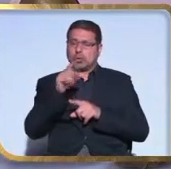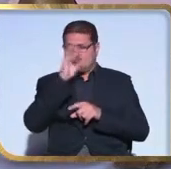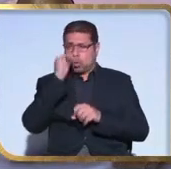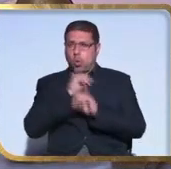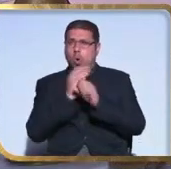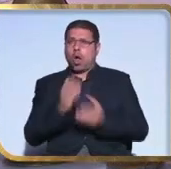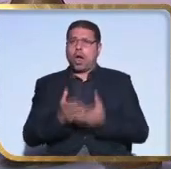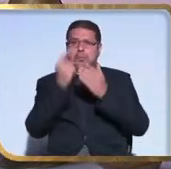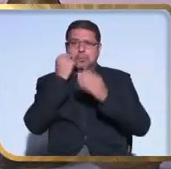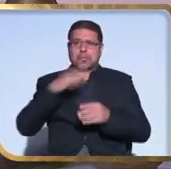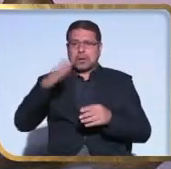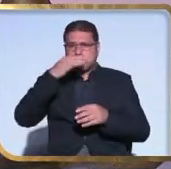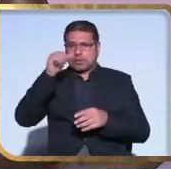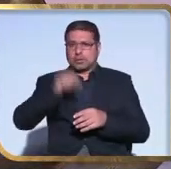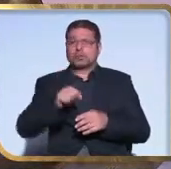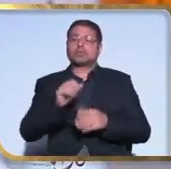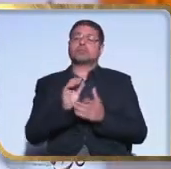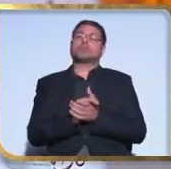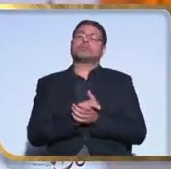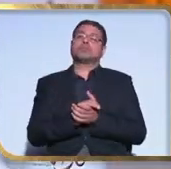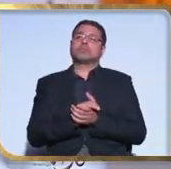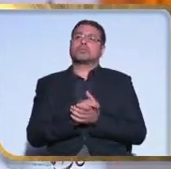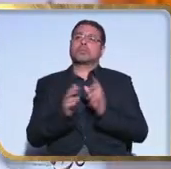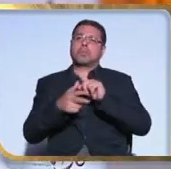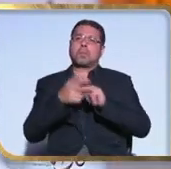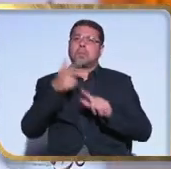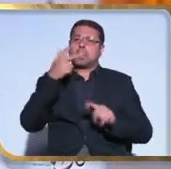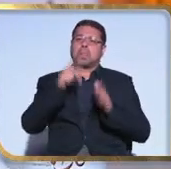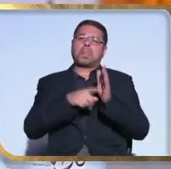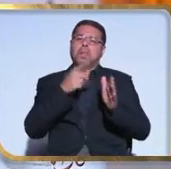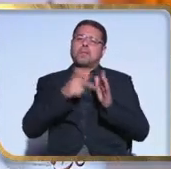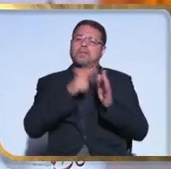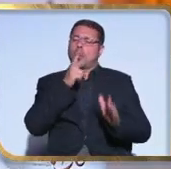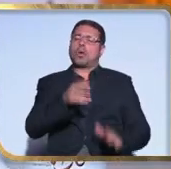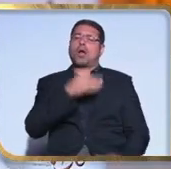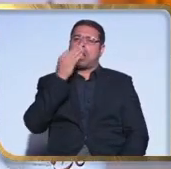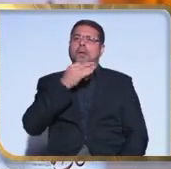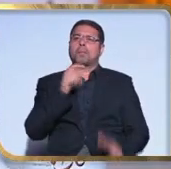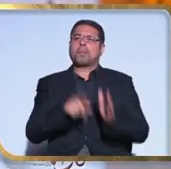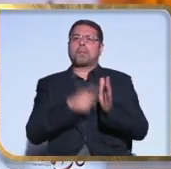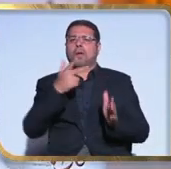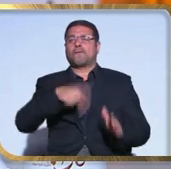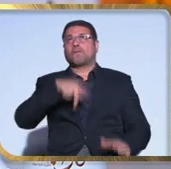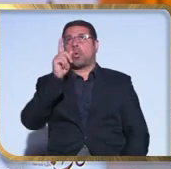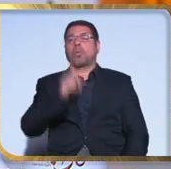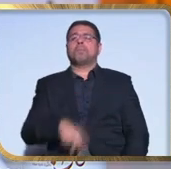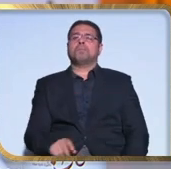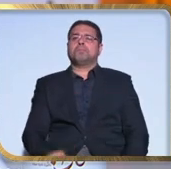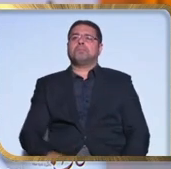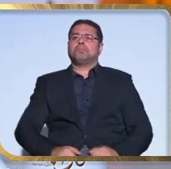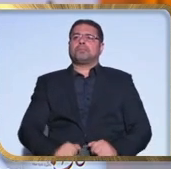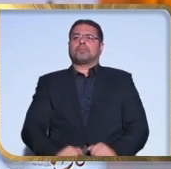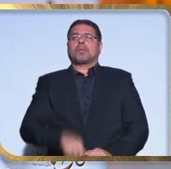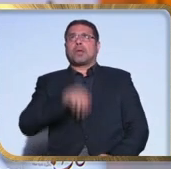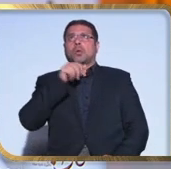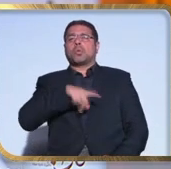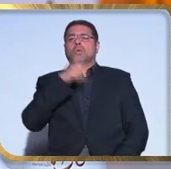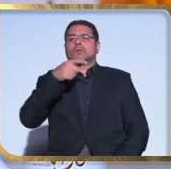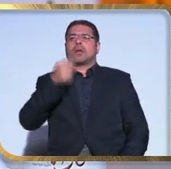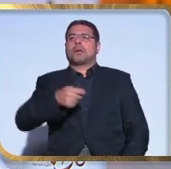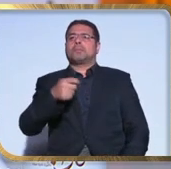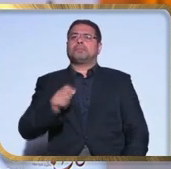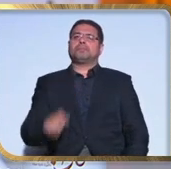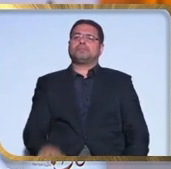يوم تبعث عبادك ثلاث مرار النبي يقولها ثلاث مرات صلى الله عليه